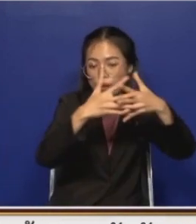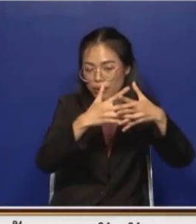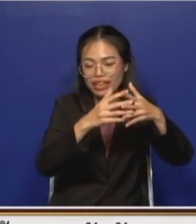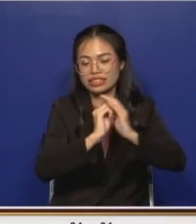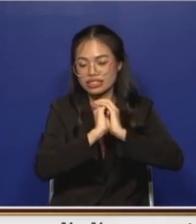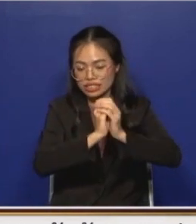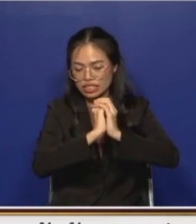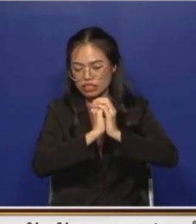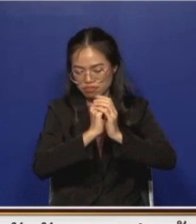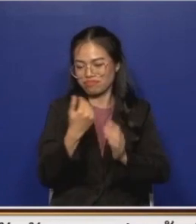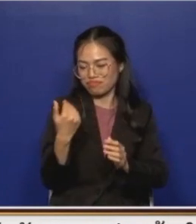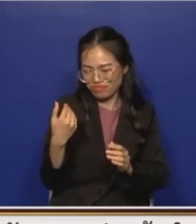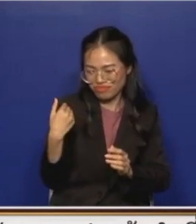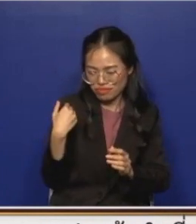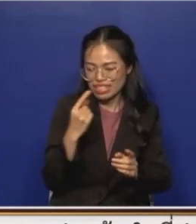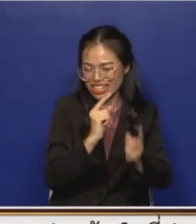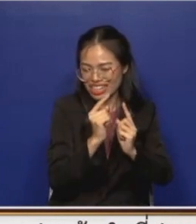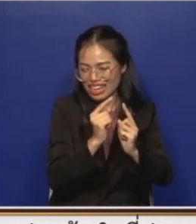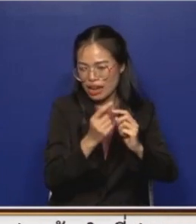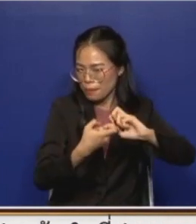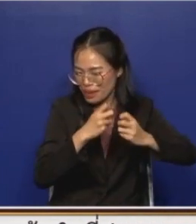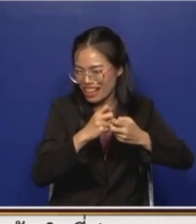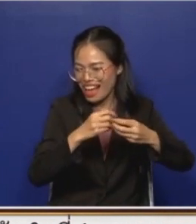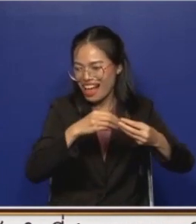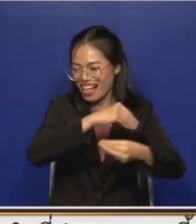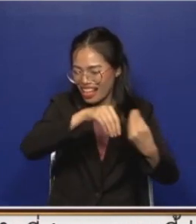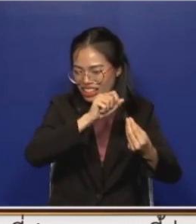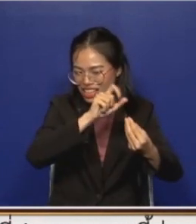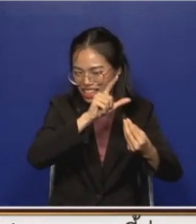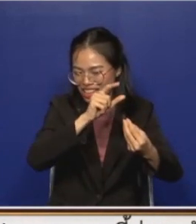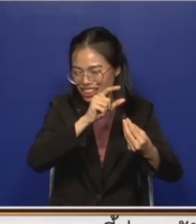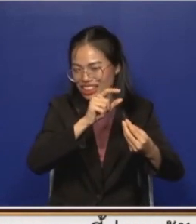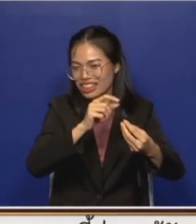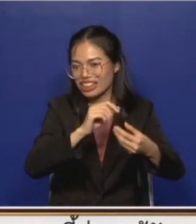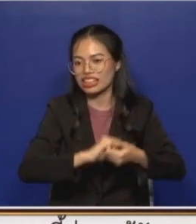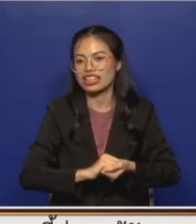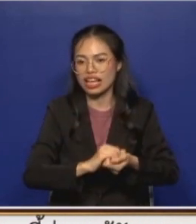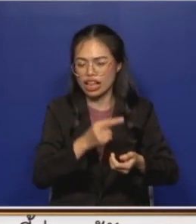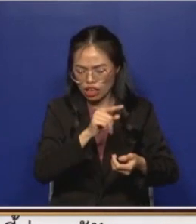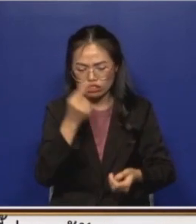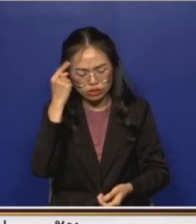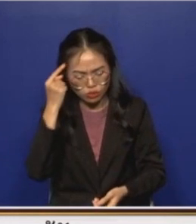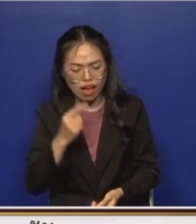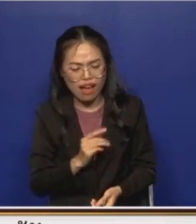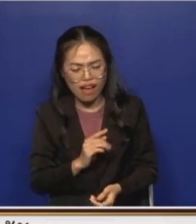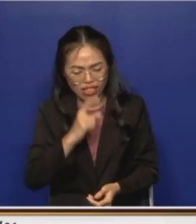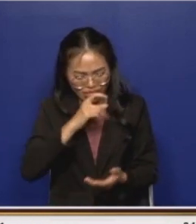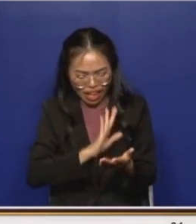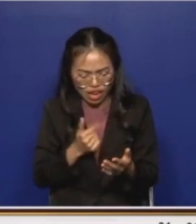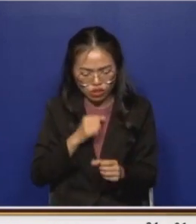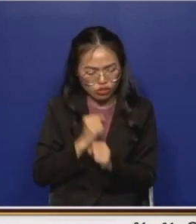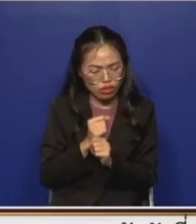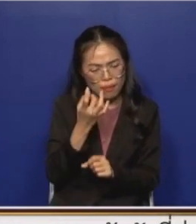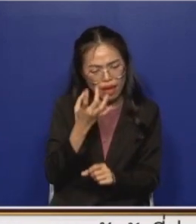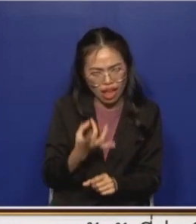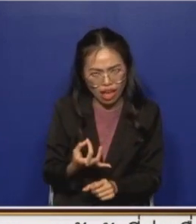ะท่านว่าไทยควรจะวางตัวยังไงเราต้องวางตัวอยู่กลางๆถูกไหมเหมือนเพื่อนเราสองคน